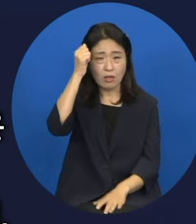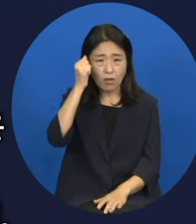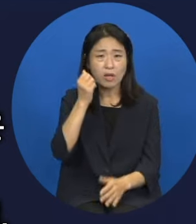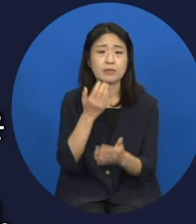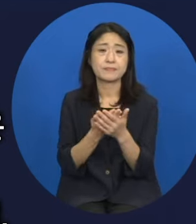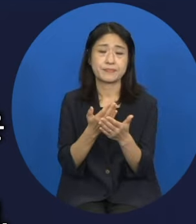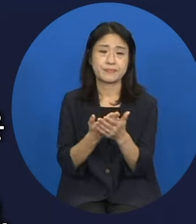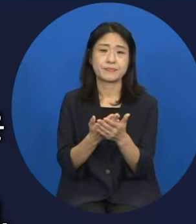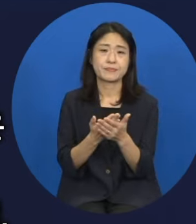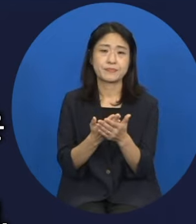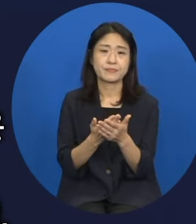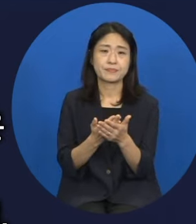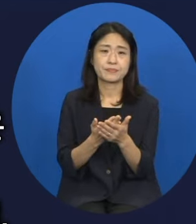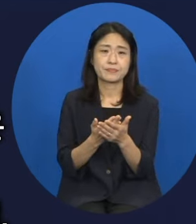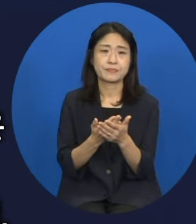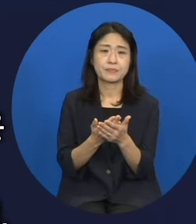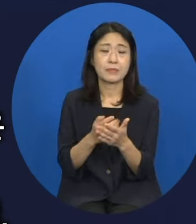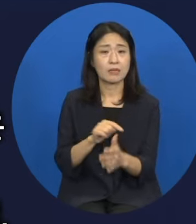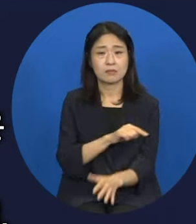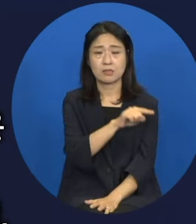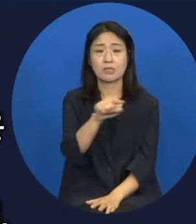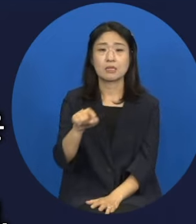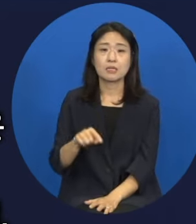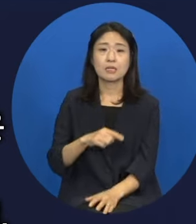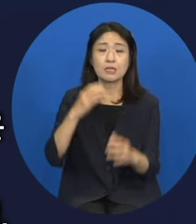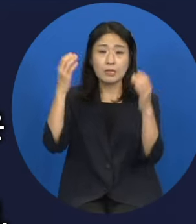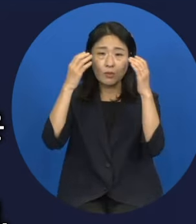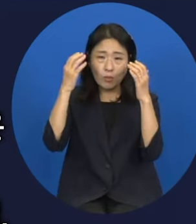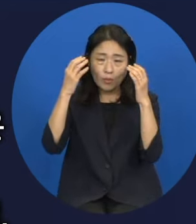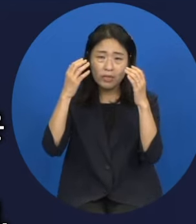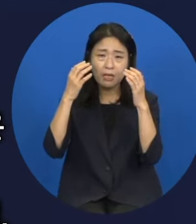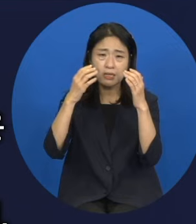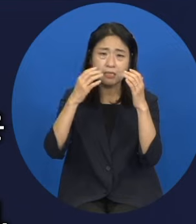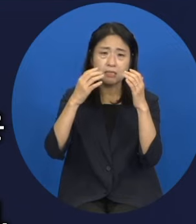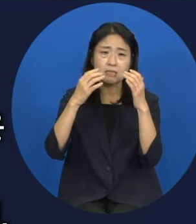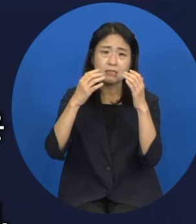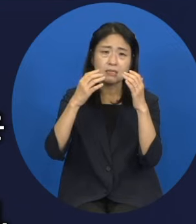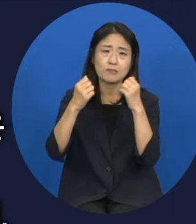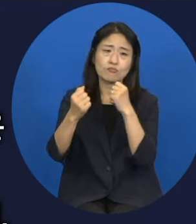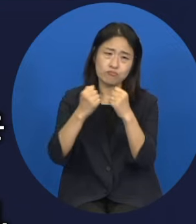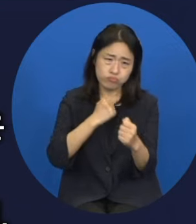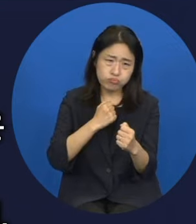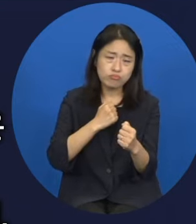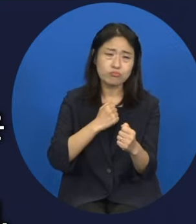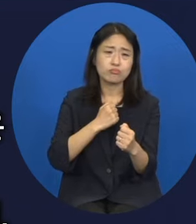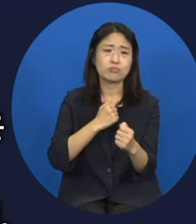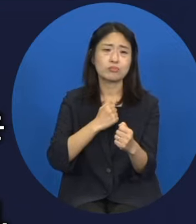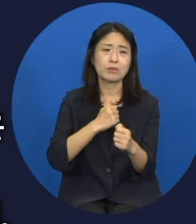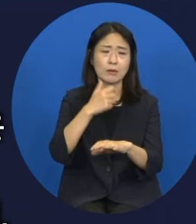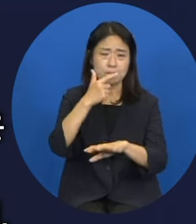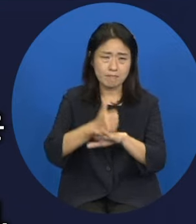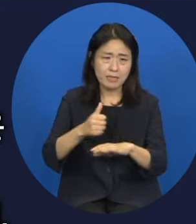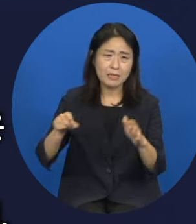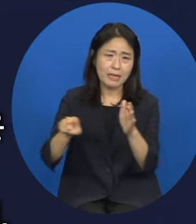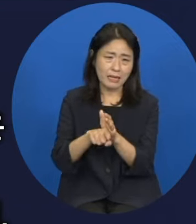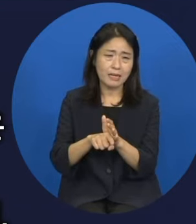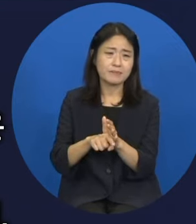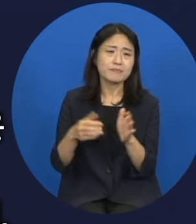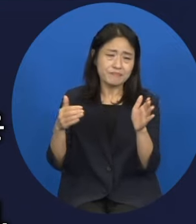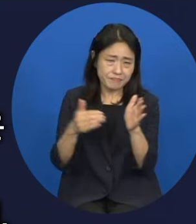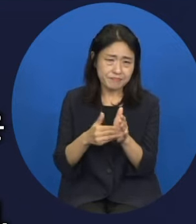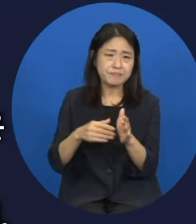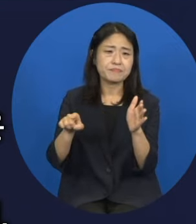주십시오 그들이 고난 중에서도 끝까지 믿음을 지켜낼 수